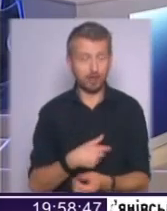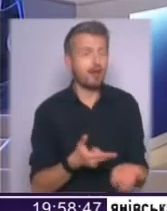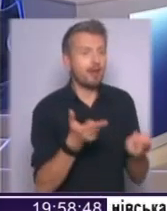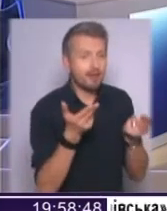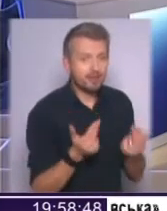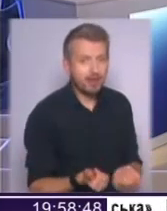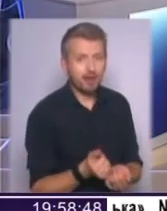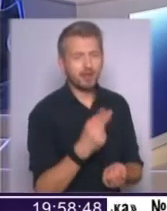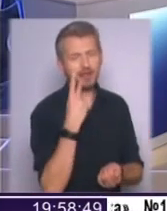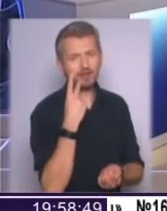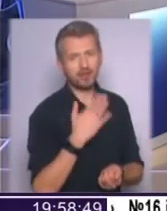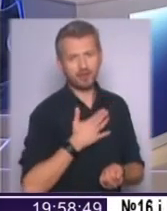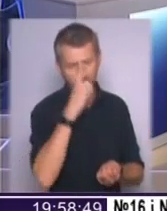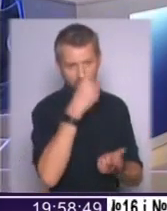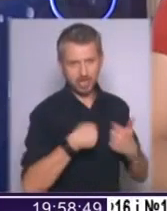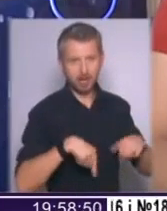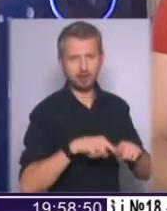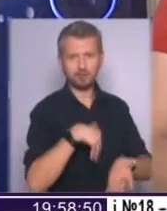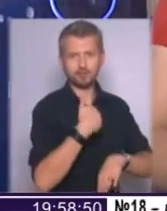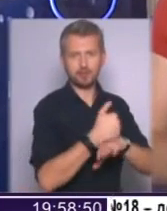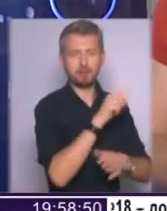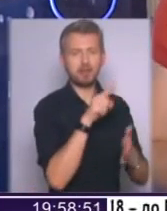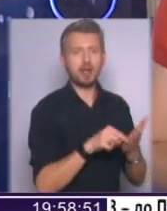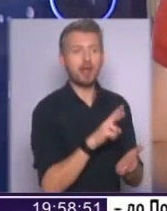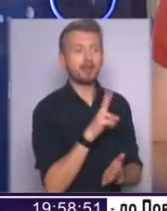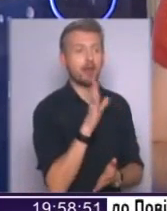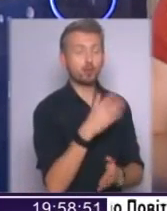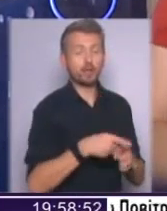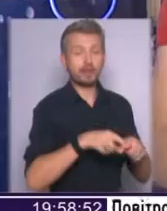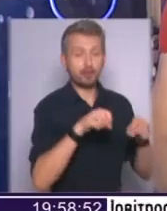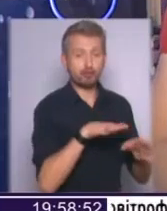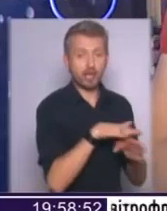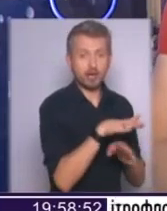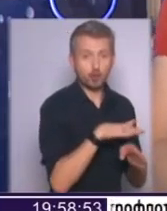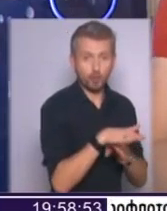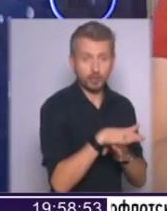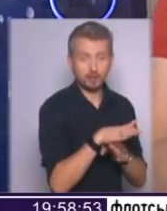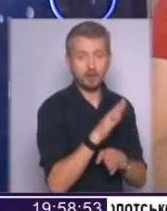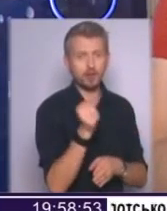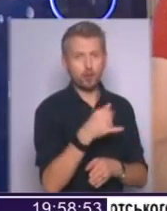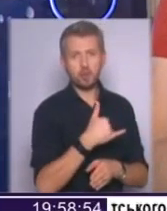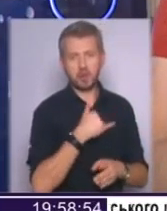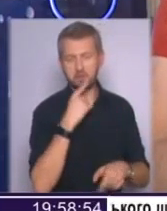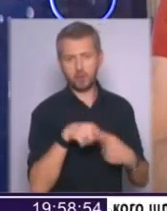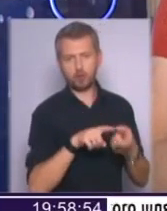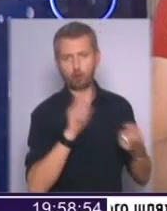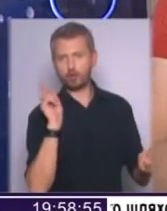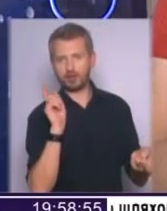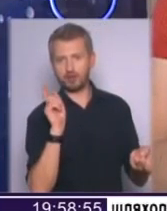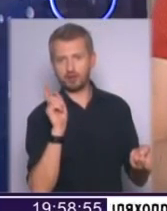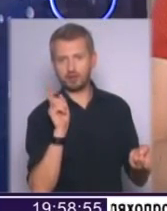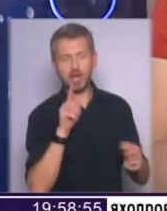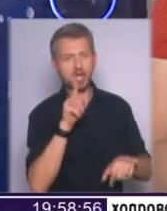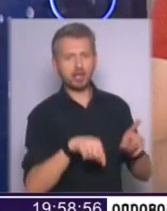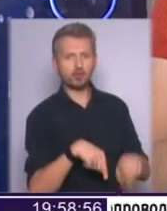Депутати. І завжди в нашій країні ключове питання, як добре рішення буде реалізовуватися. Тому що от в цьому у нас є постійно розрив між насправді інколи